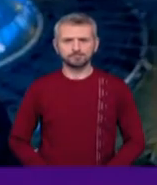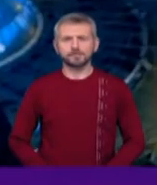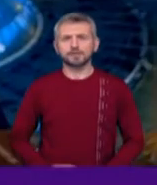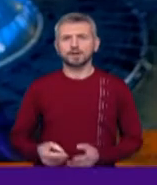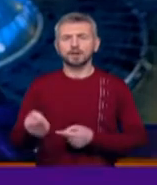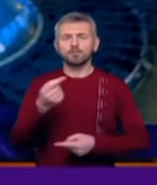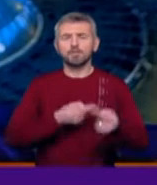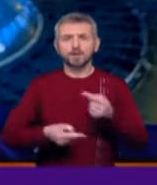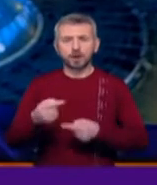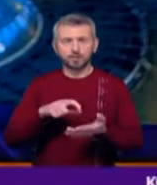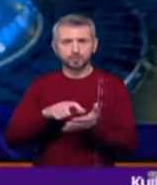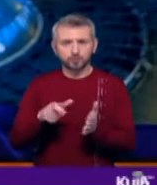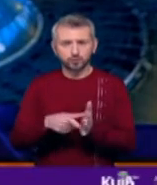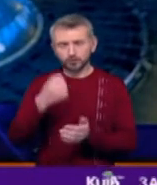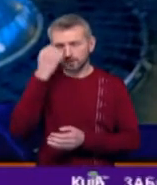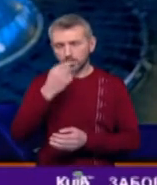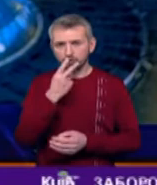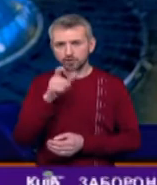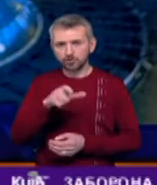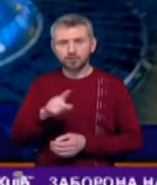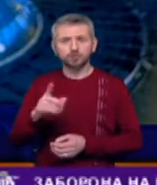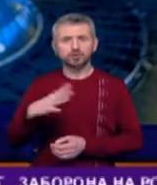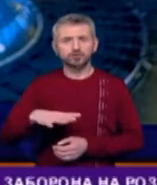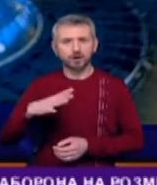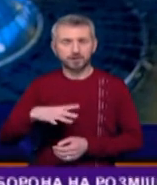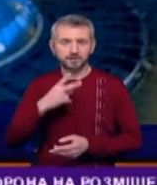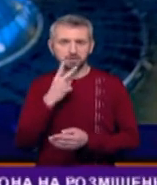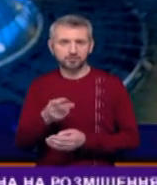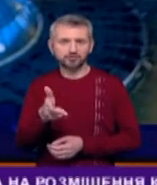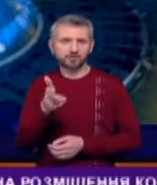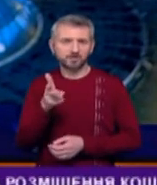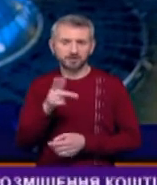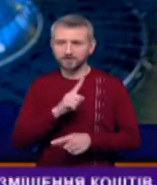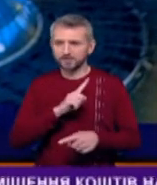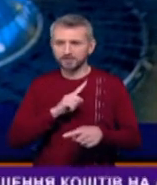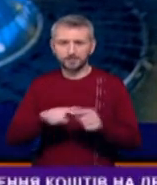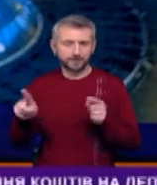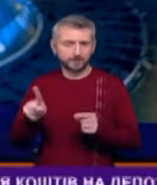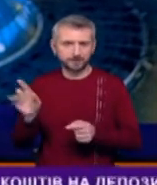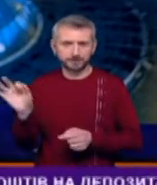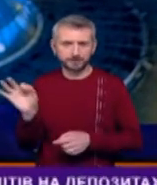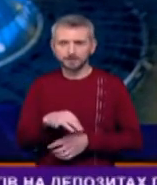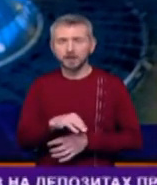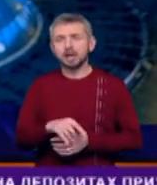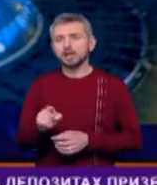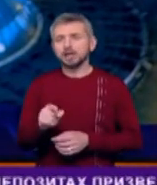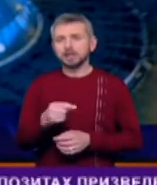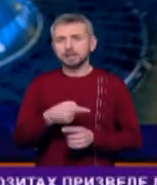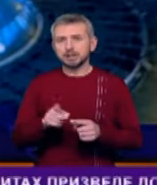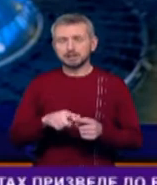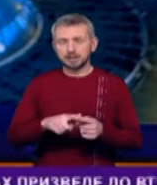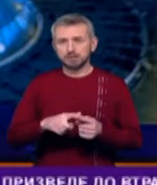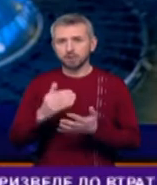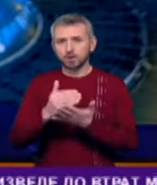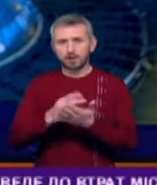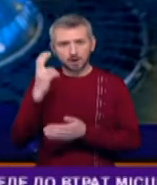Повертаюся в студію. Дякую дуже нашим глядачам, що дочекалися. Бачите, як 3 хвилини, як 1 секунда пролетіла. Це прямий ефір телеканалу «Київ», це проект «Київ Лайф». Мене